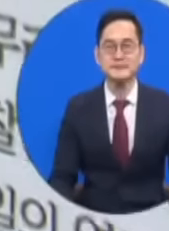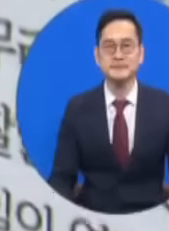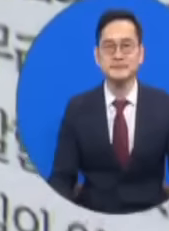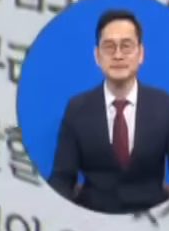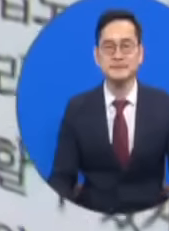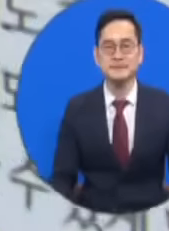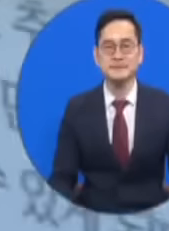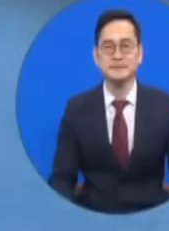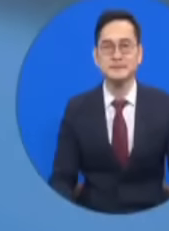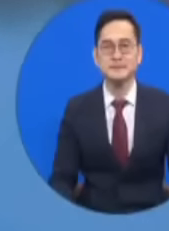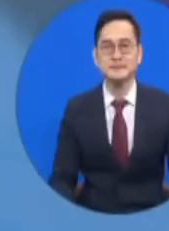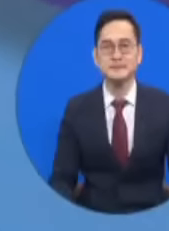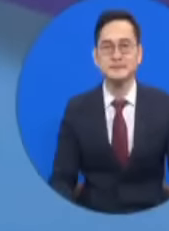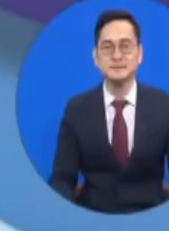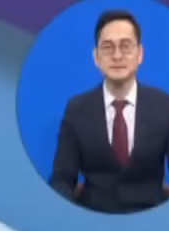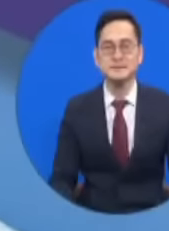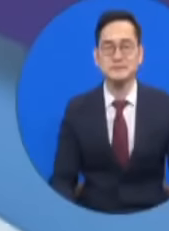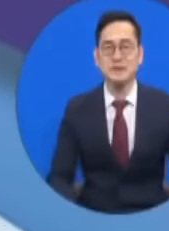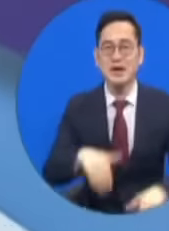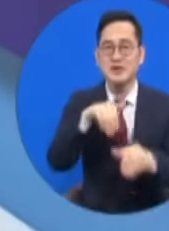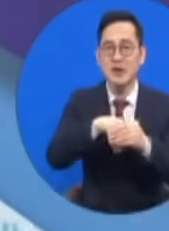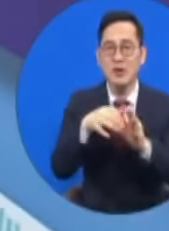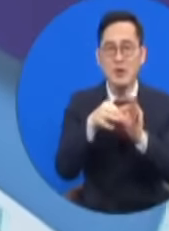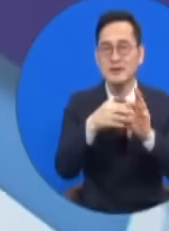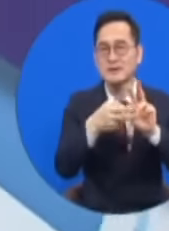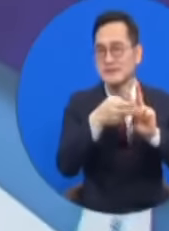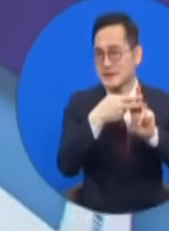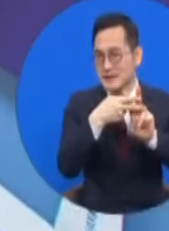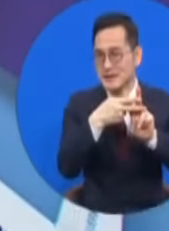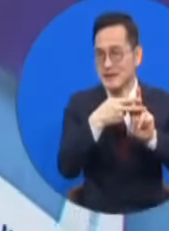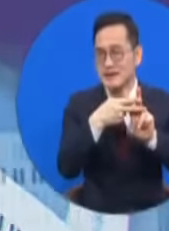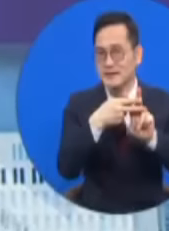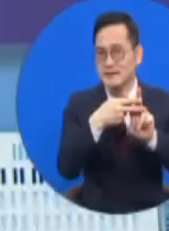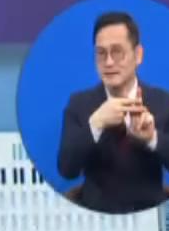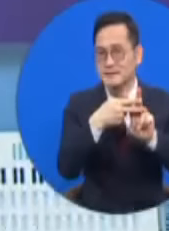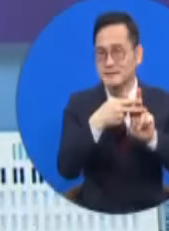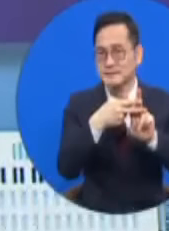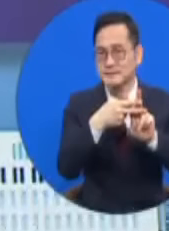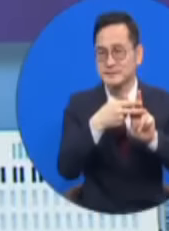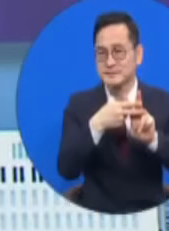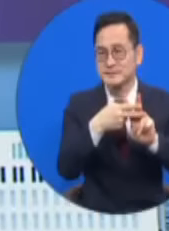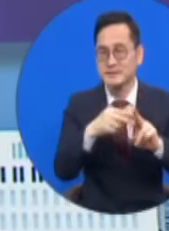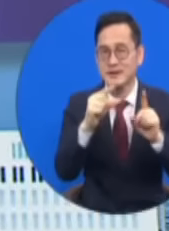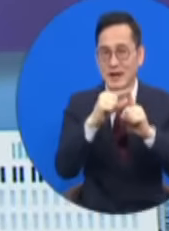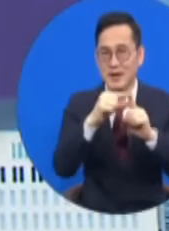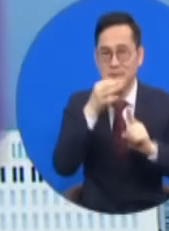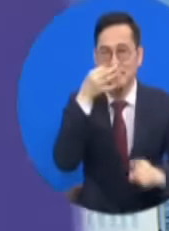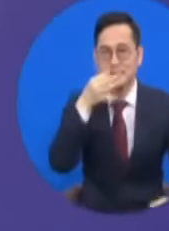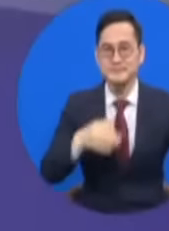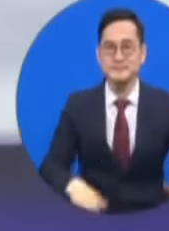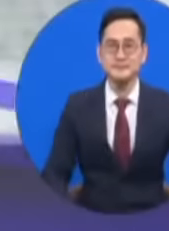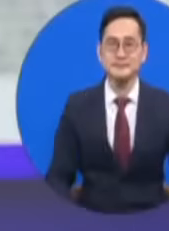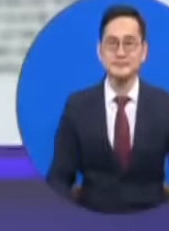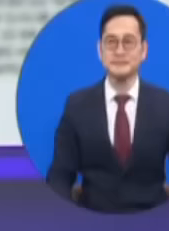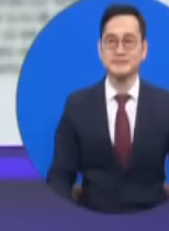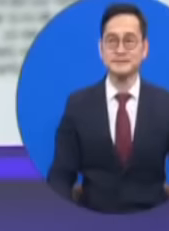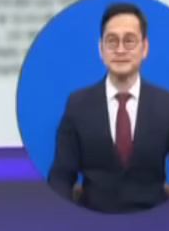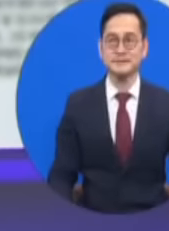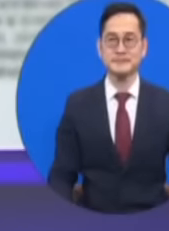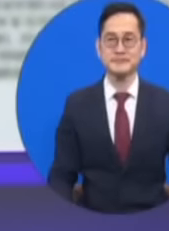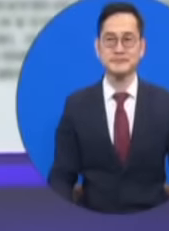다음 키워드입니다. 돌직구쇼의 네 번째 키워드는 총선 해시태그입니다. 오늘의 총선 해시태그 공개합니다.